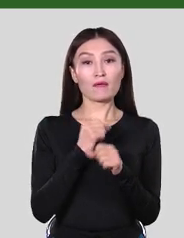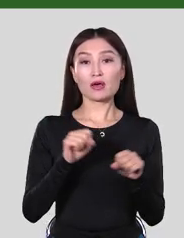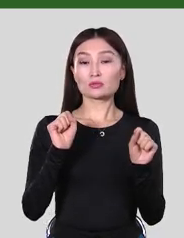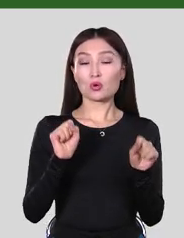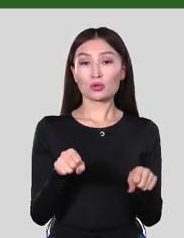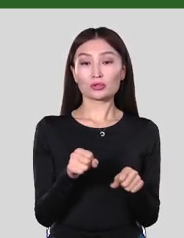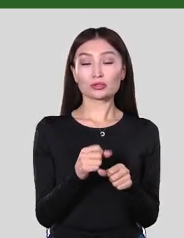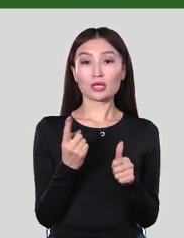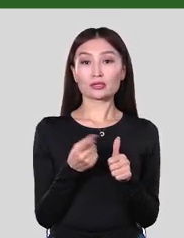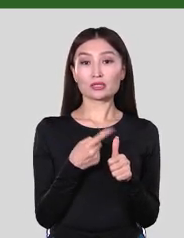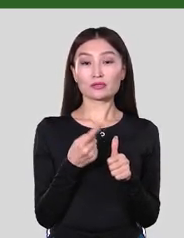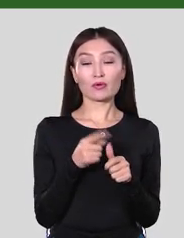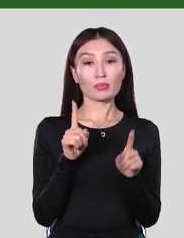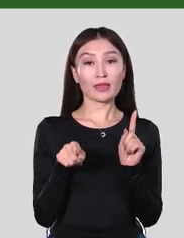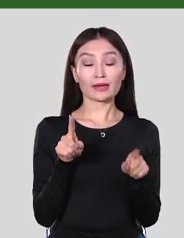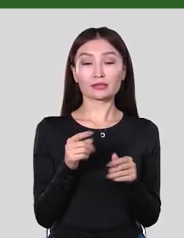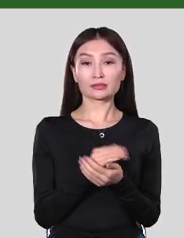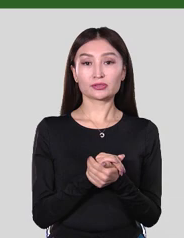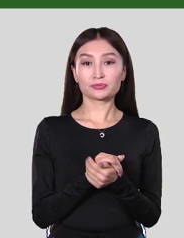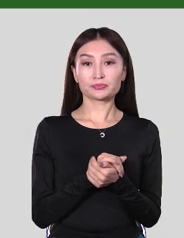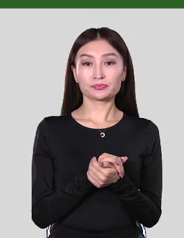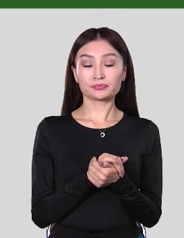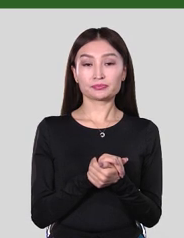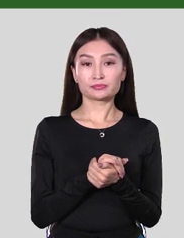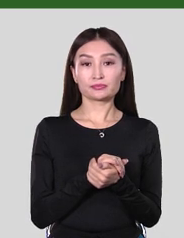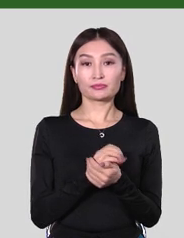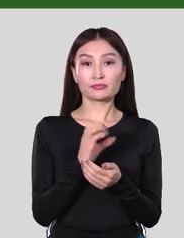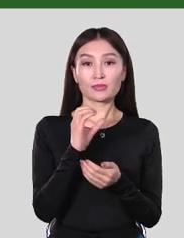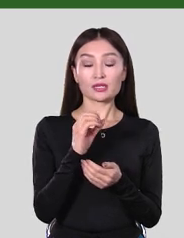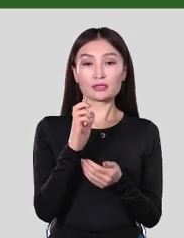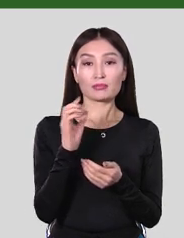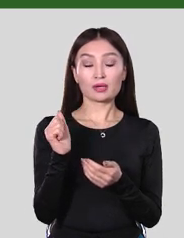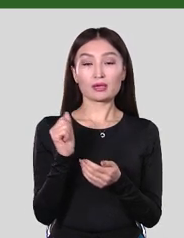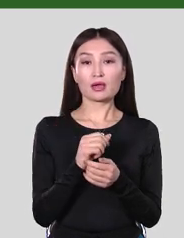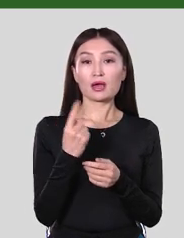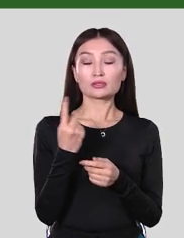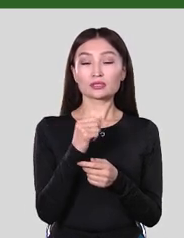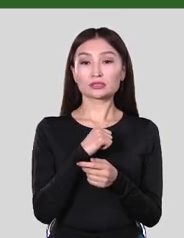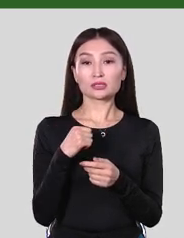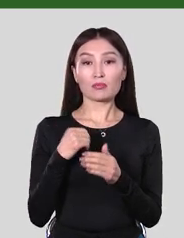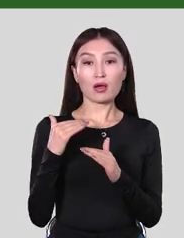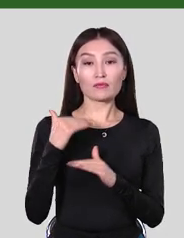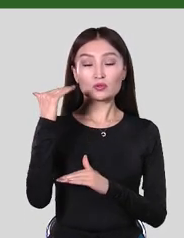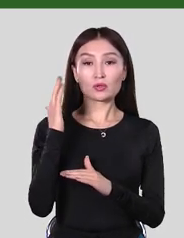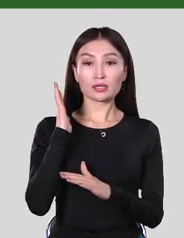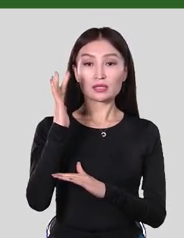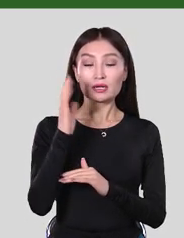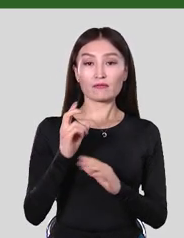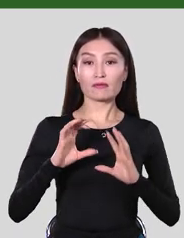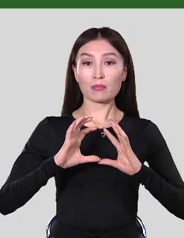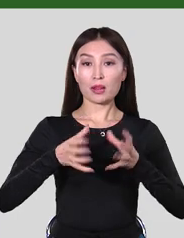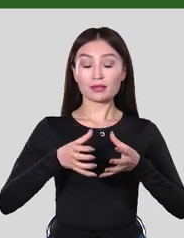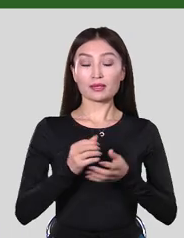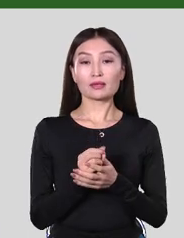невозможно. Назовем некоторые из них. Сейба – одно из самых высоких деревьев на